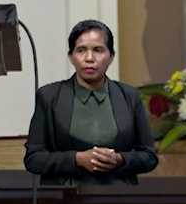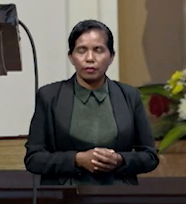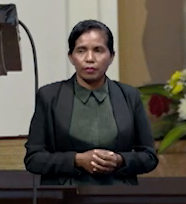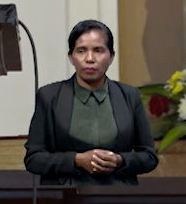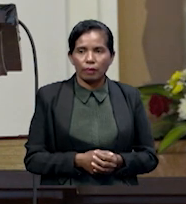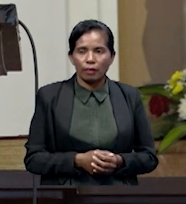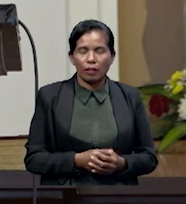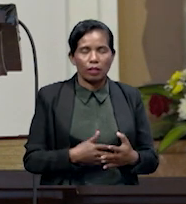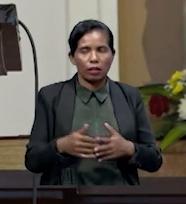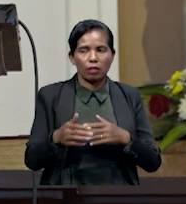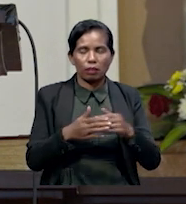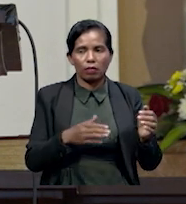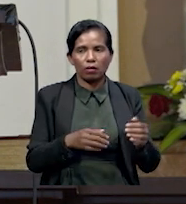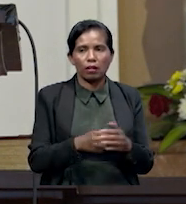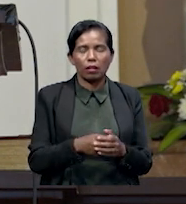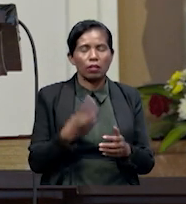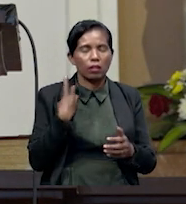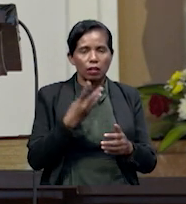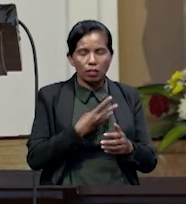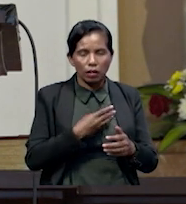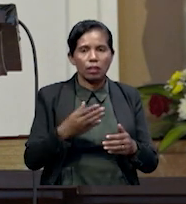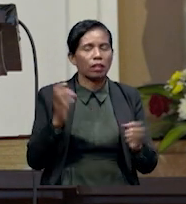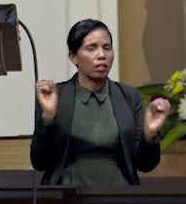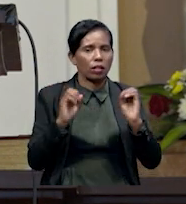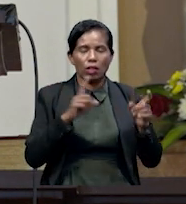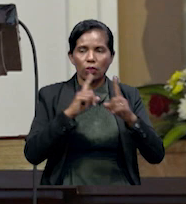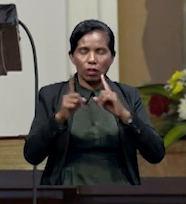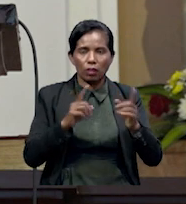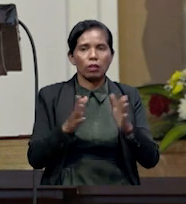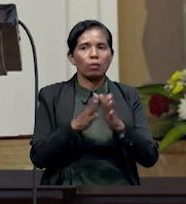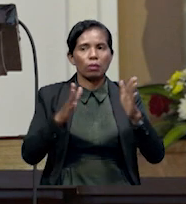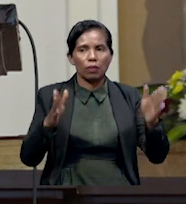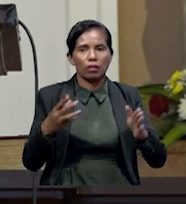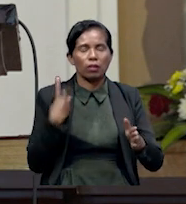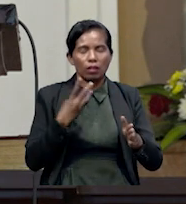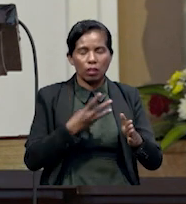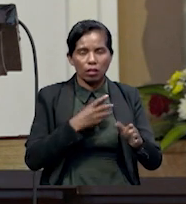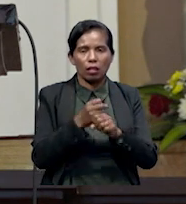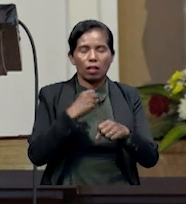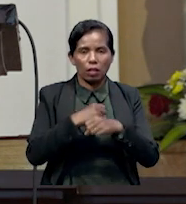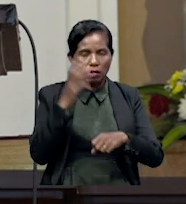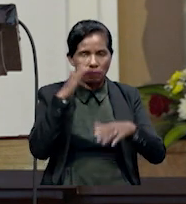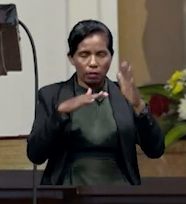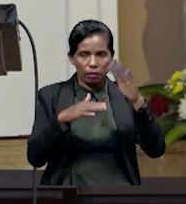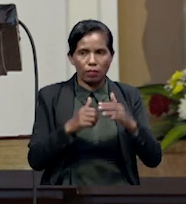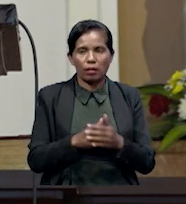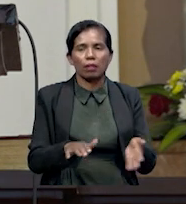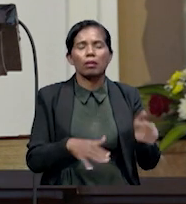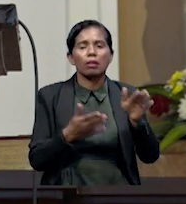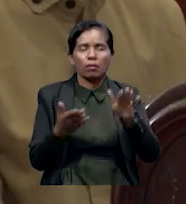Tala bara buat ne ba kontese ne buat ne kon seki kuan ita lako alia. Kuan u boto na makita halu baru yu. Mate tia